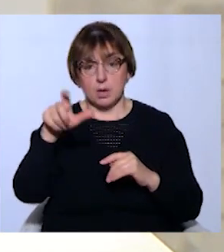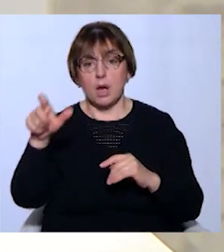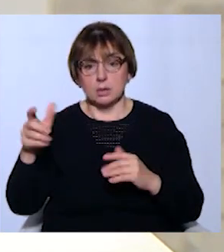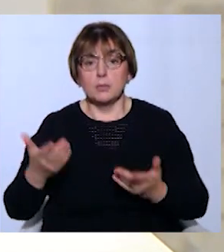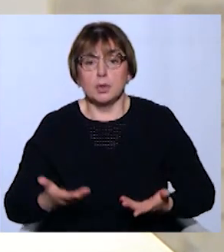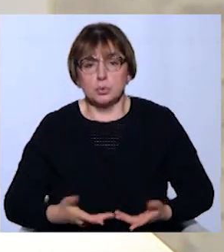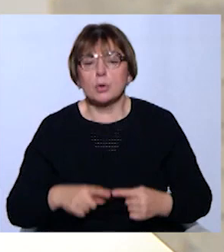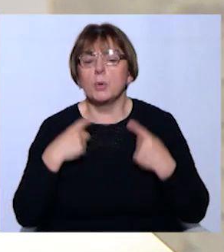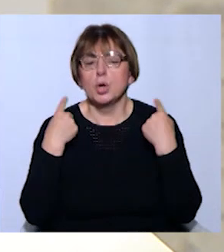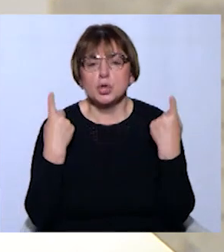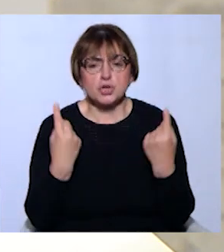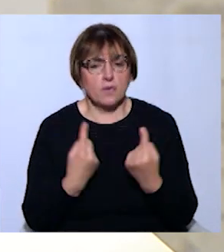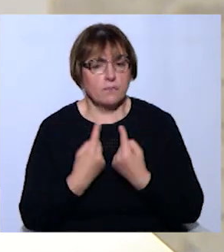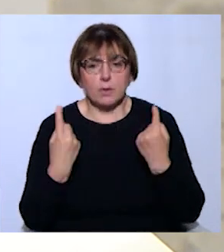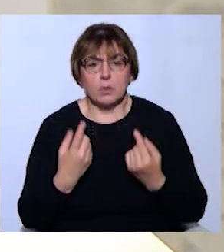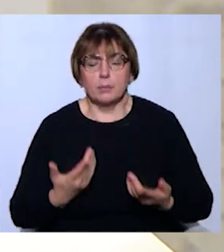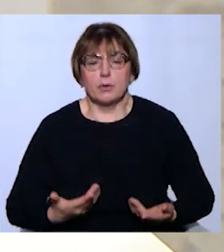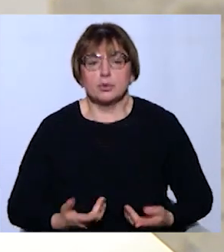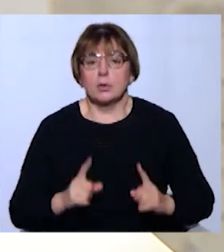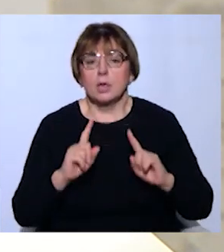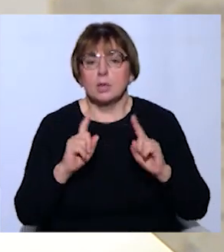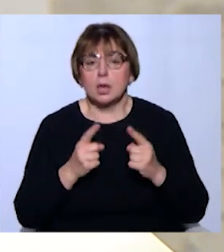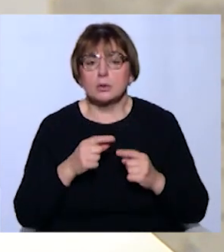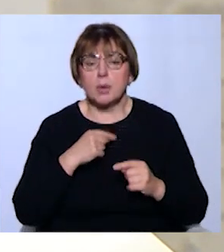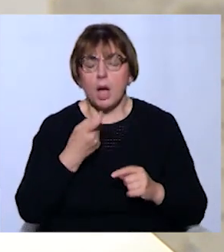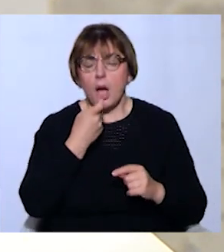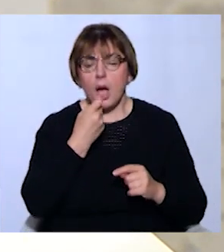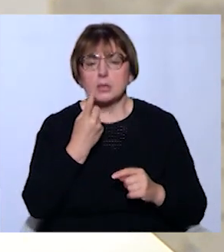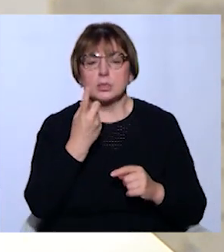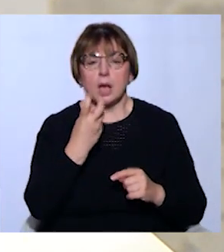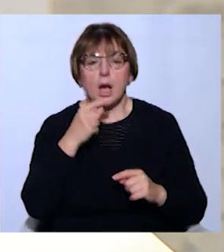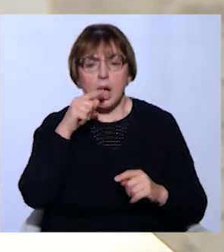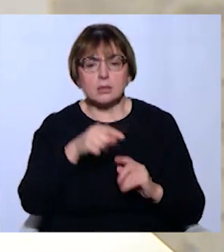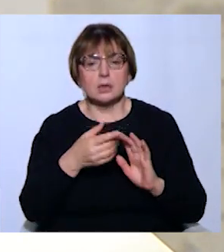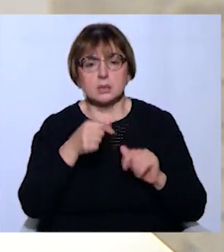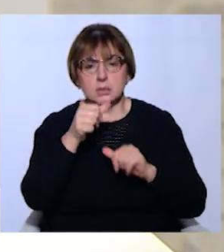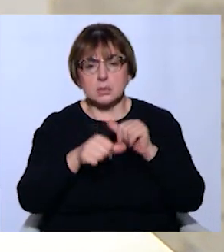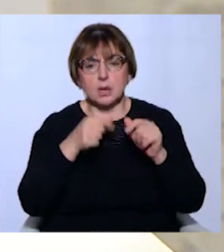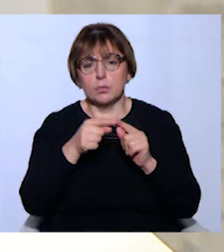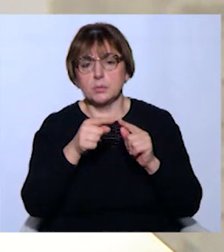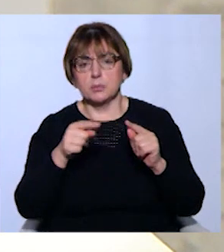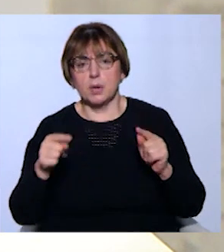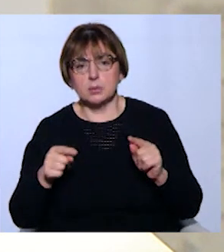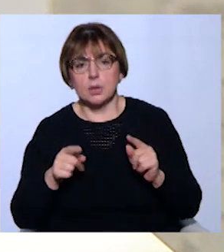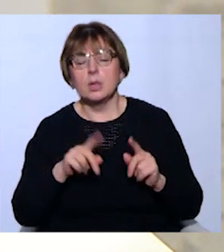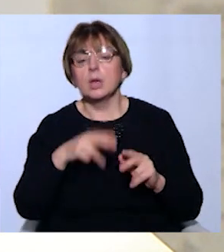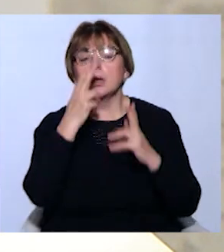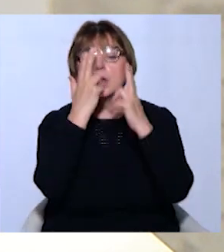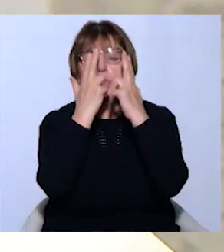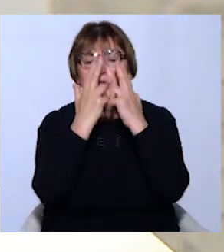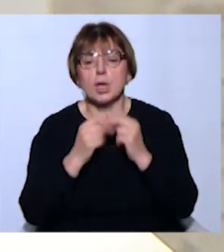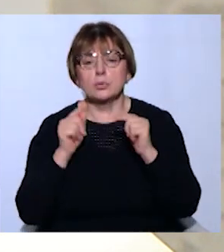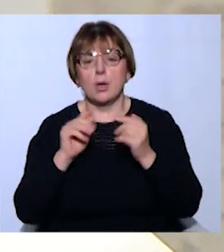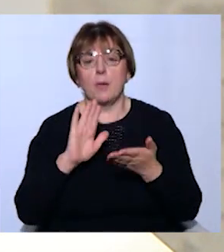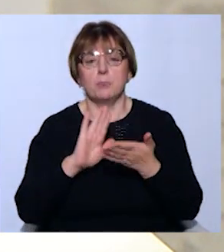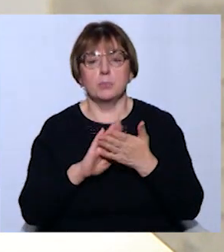და ჩვეულებრივად ცხოვრობენ, რადგან 100 წლეულებისა და ზოგიერთი 1000 წლეულების მანძილზე შეეგუნენ ასეთ ცხოვრებას